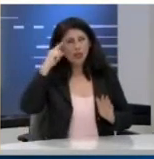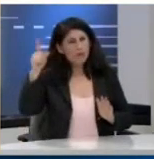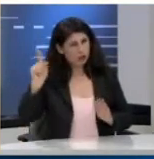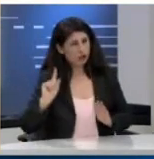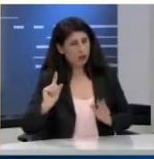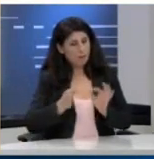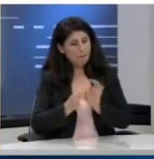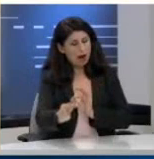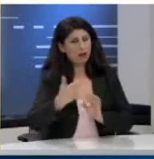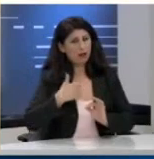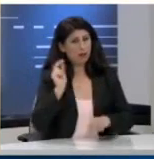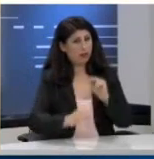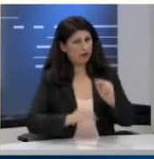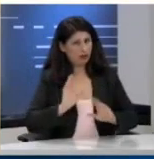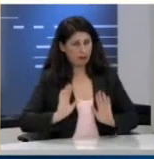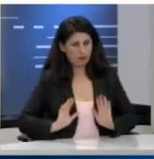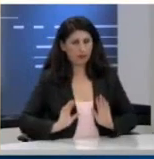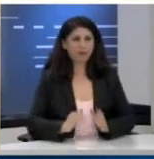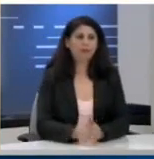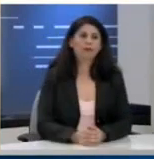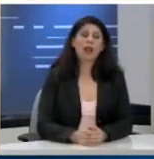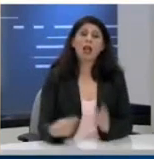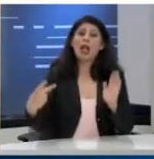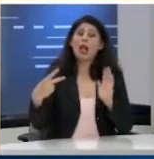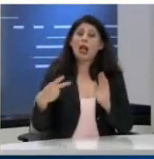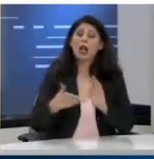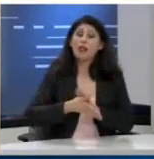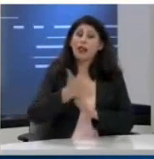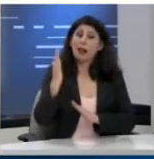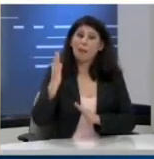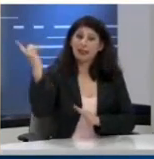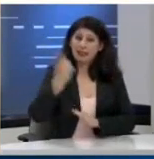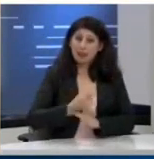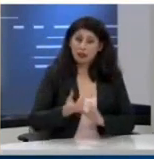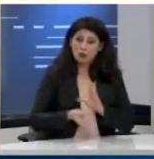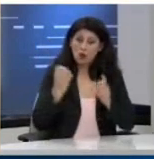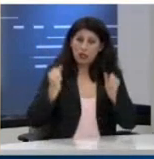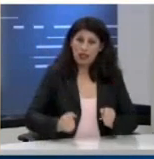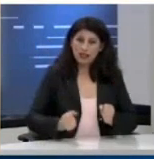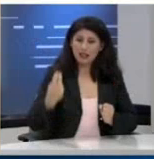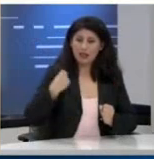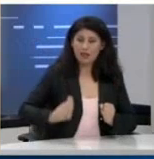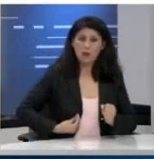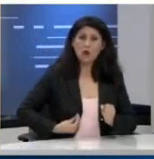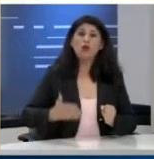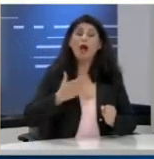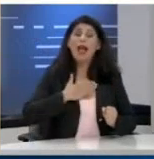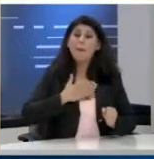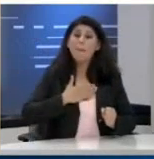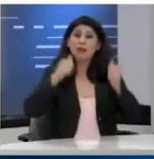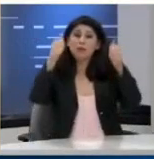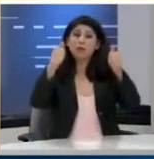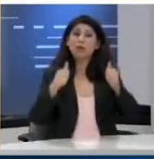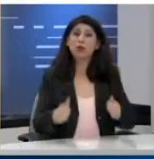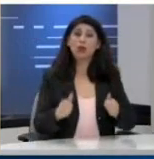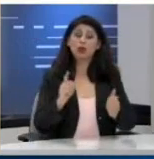μέτρα που εμείς νομοθετήσαμε. Το 15% των νέων θέσεων που προκηρύσσονται στο δημόσιο, εμείς